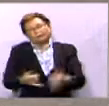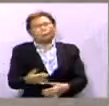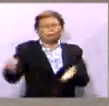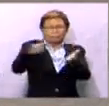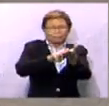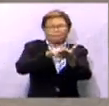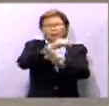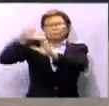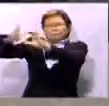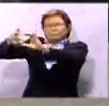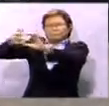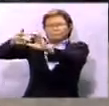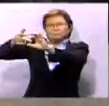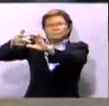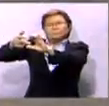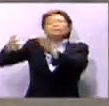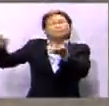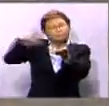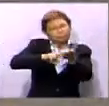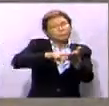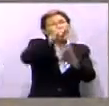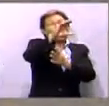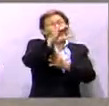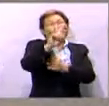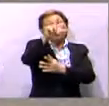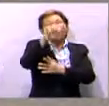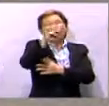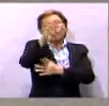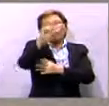Sharif dan juru kamera Ali Zaidi dari Colombo, Sri Lanka untuk RTM.